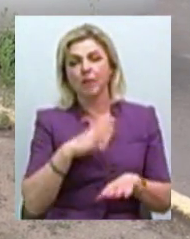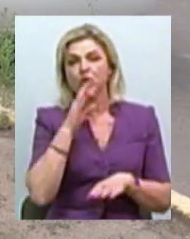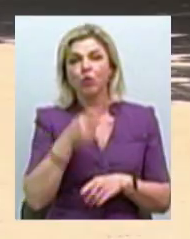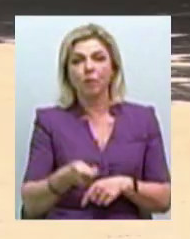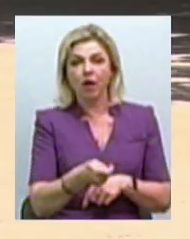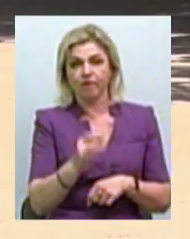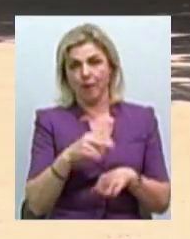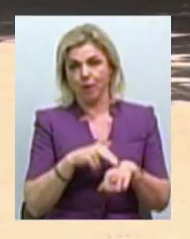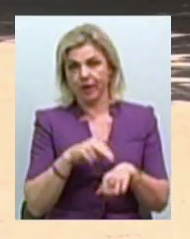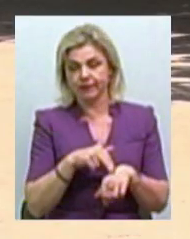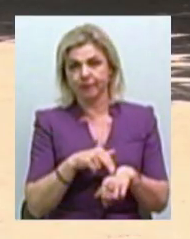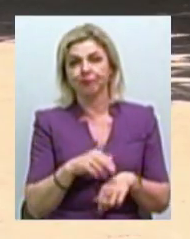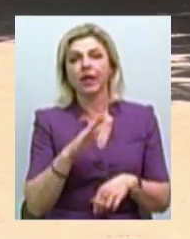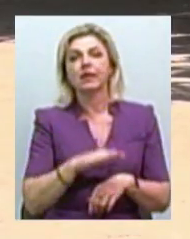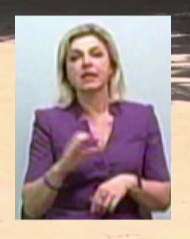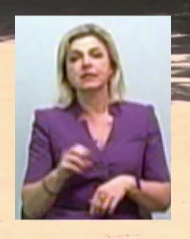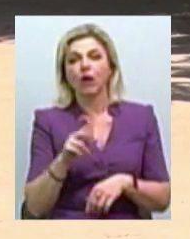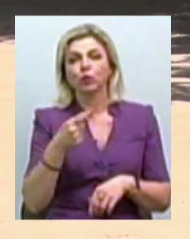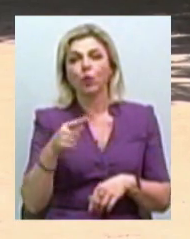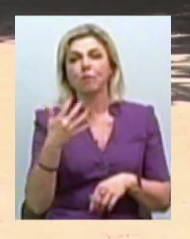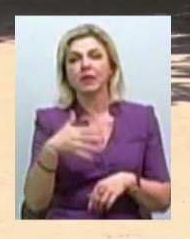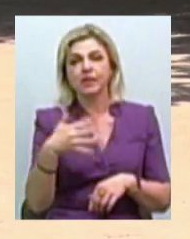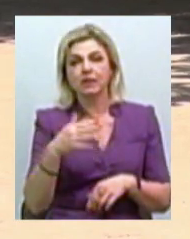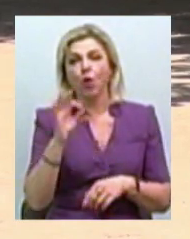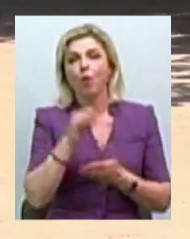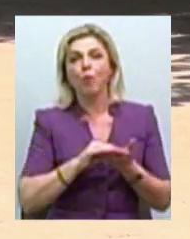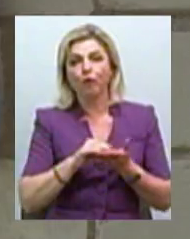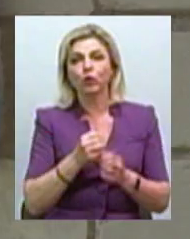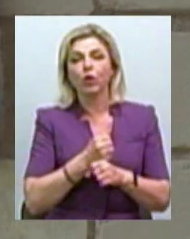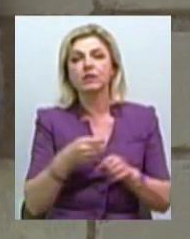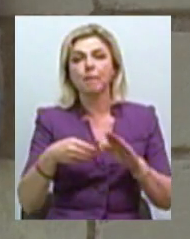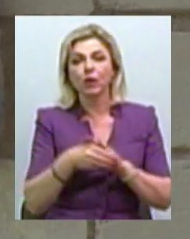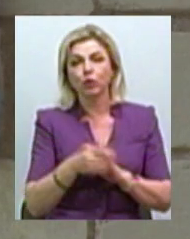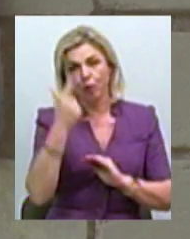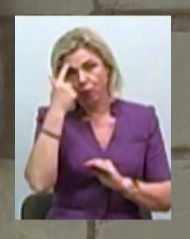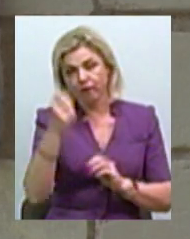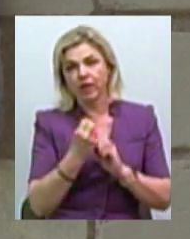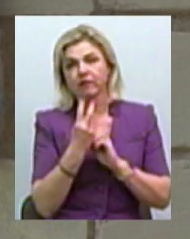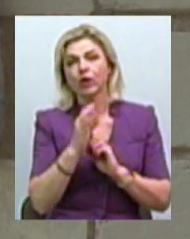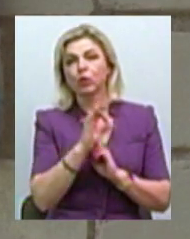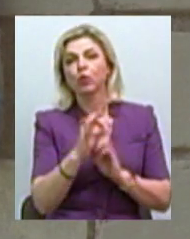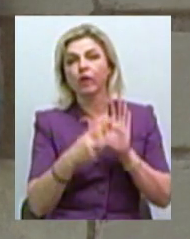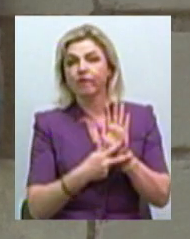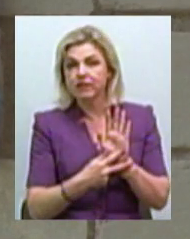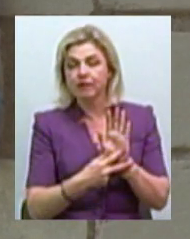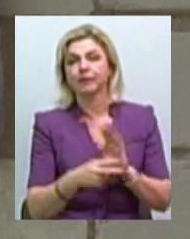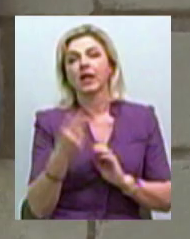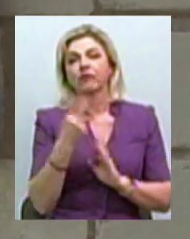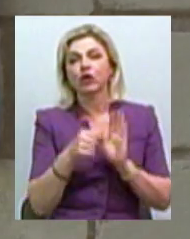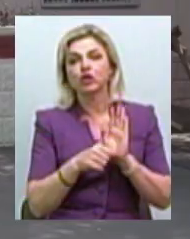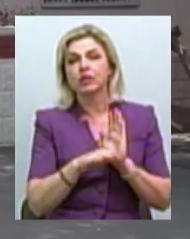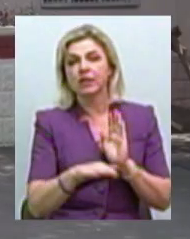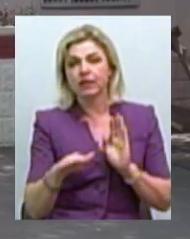поліція. У дитячому садочку номер 50 про повторне замінування повідомили о 12:08. 26